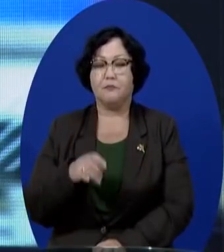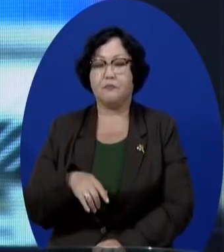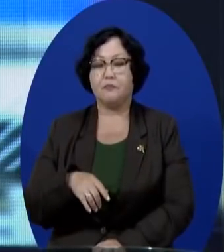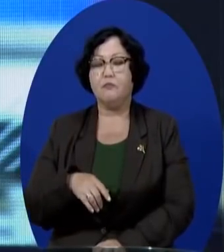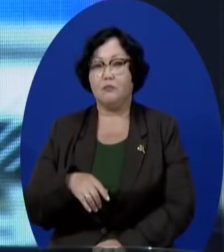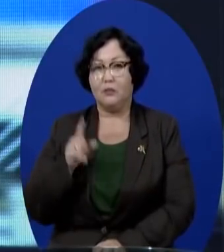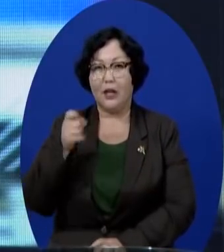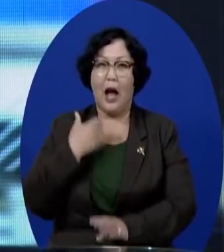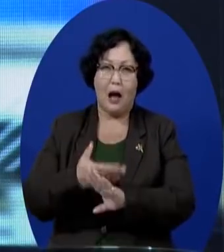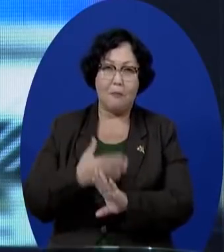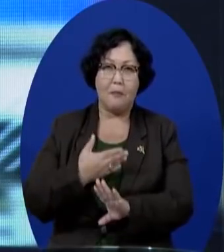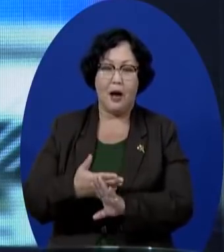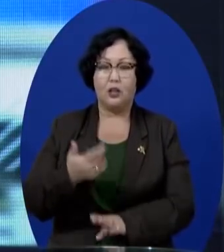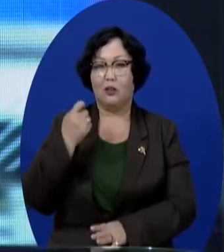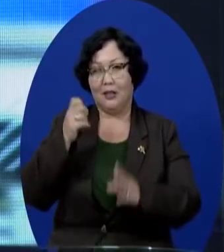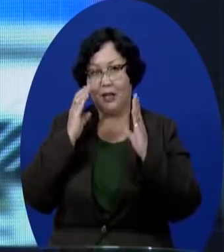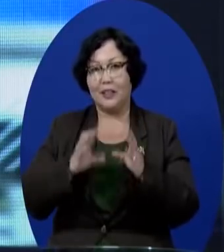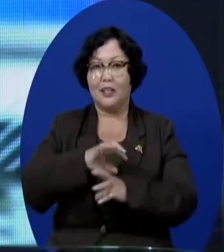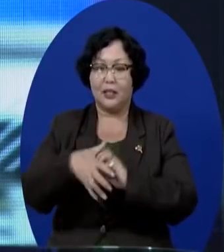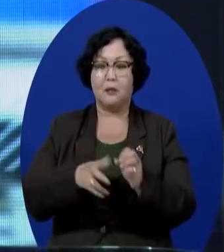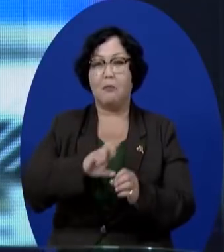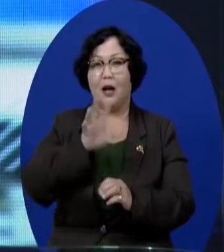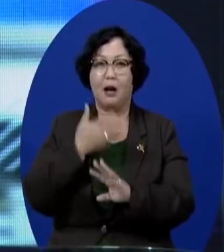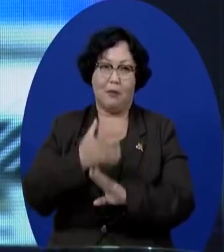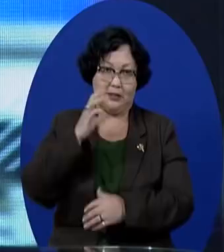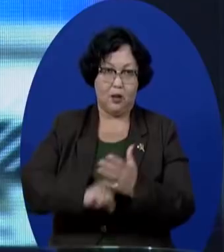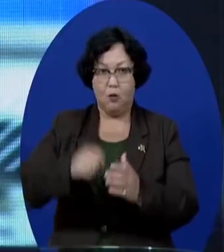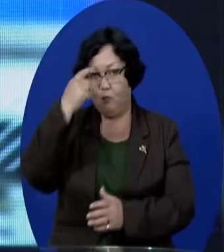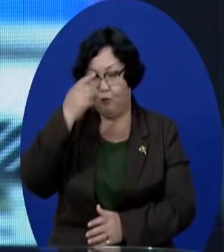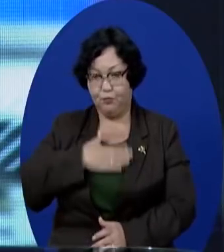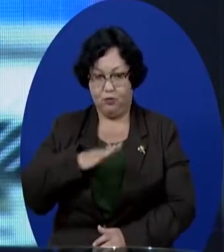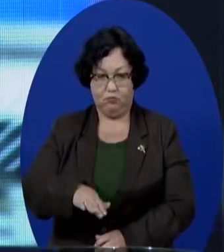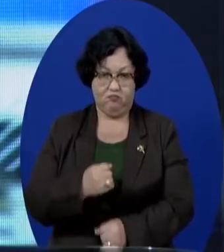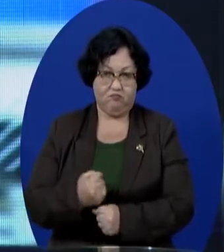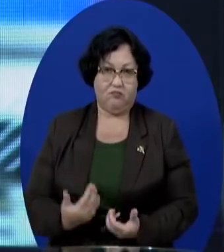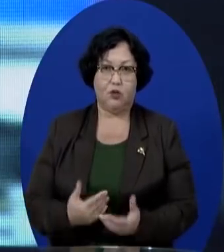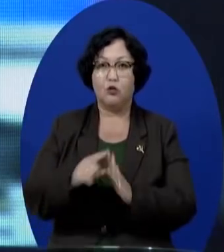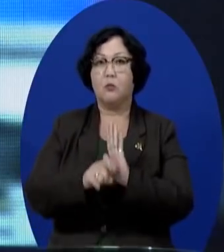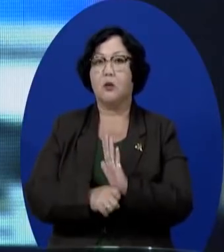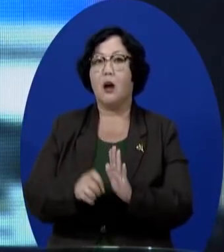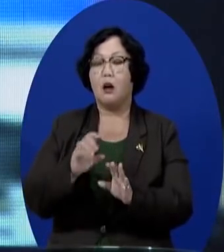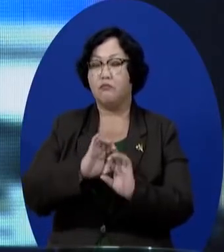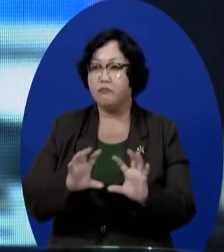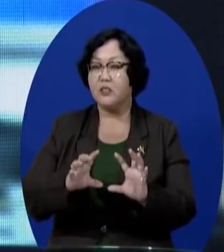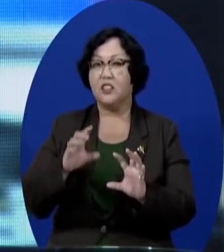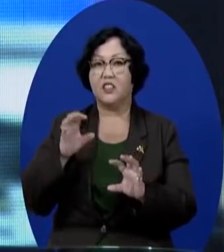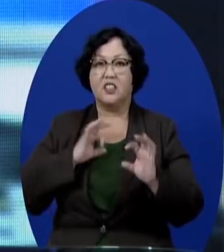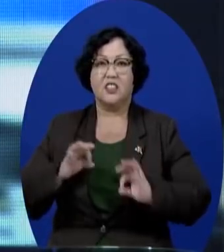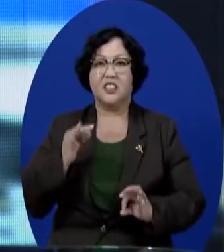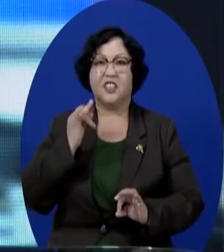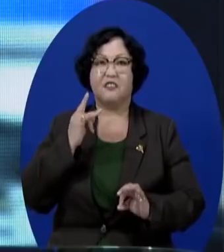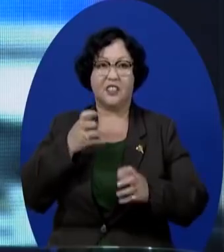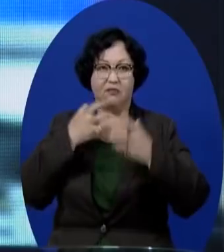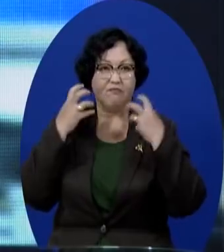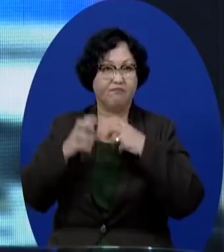гол үүрэг гүйцэтгэж дэлхийн байгаль хамгаалалт сангийн Монгол дахь хөтөлбөрийн газрын хамт олон ирвэс хамгаалахын ажлын хүрээнд манай улсад анх удаага